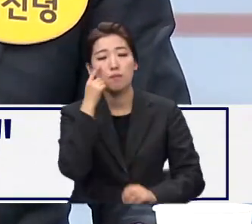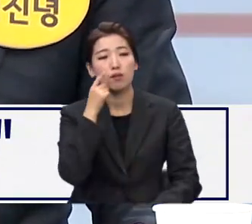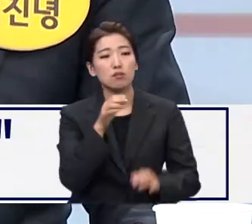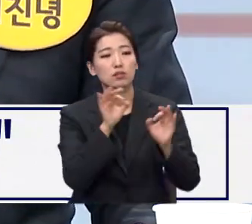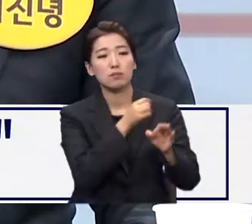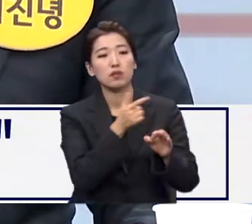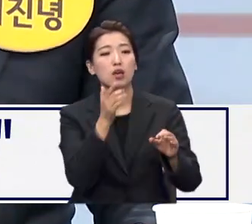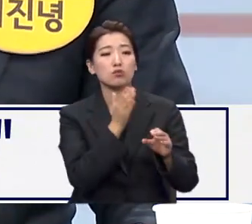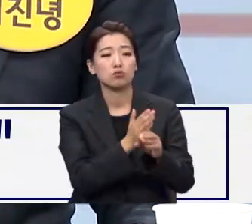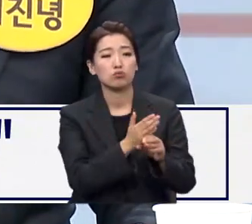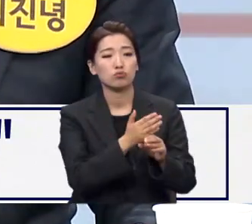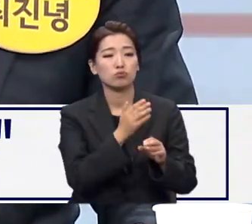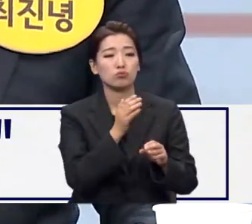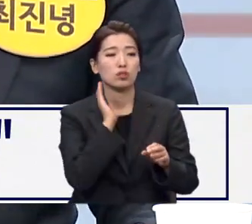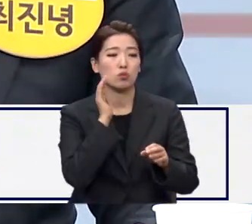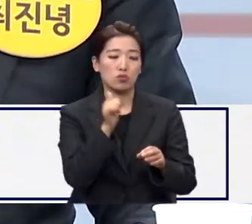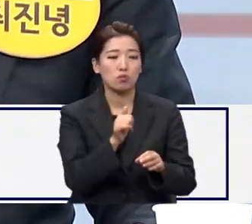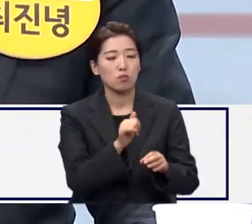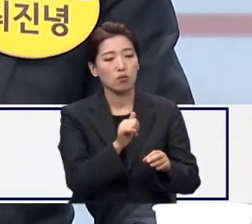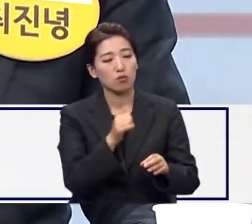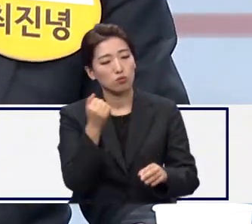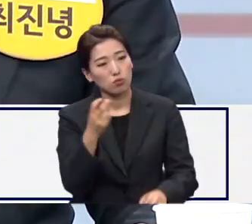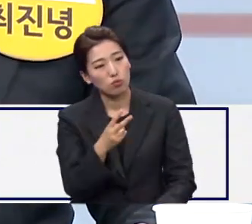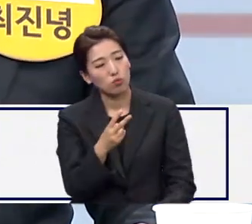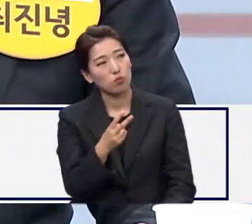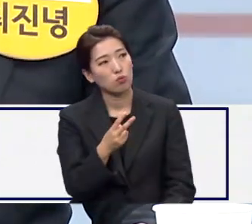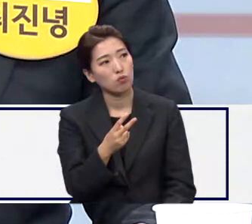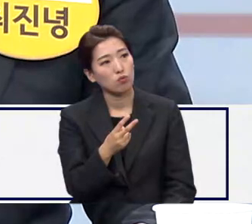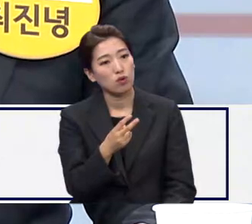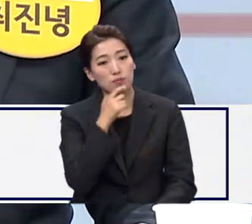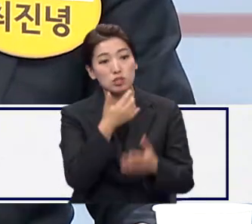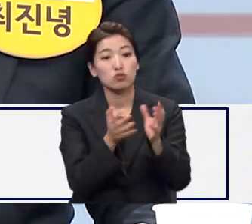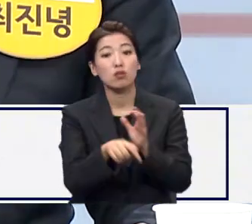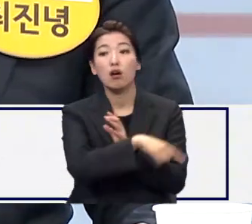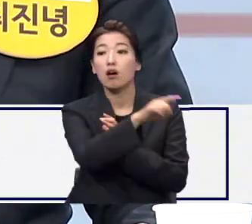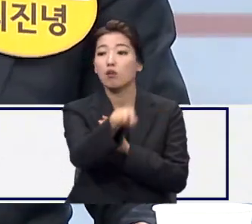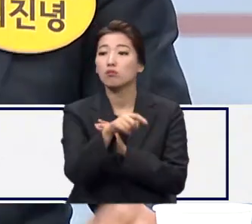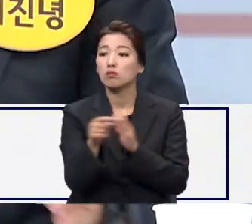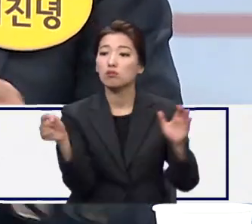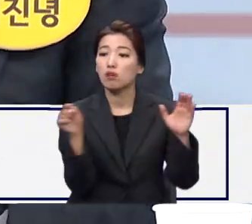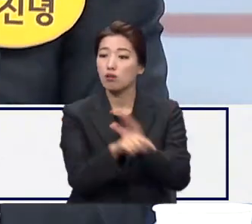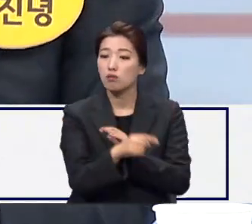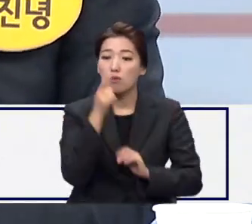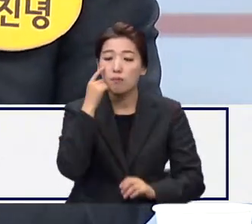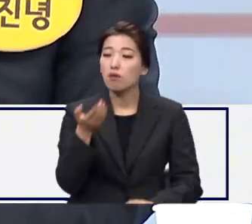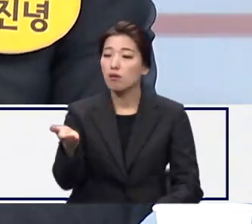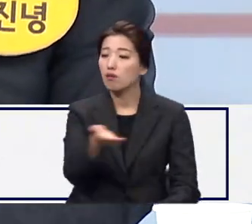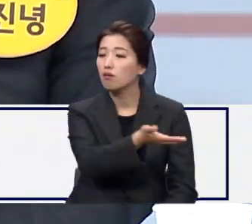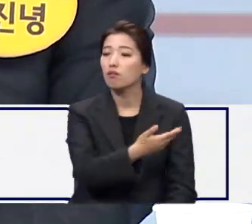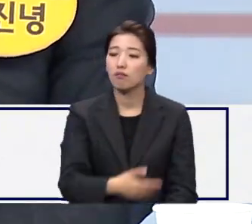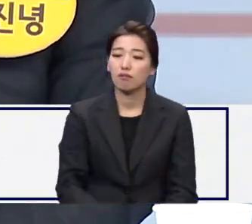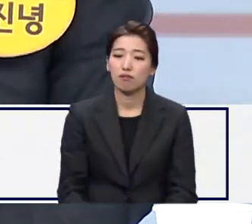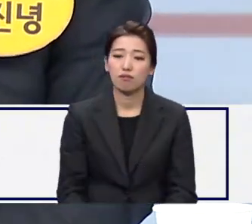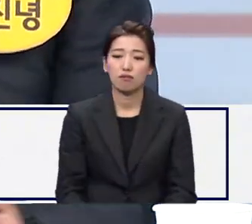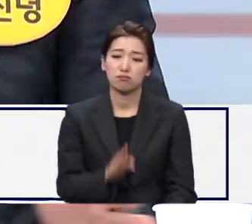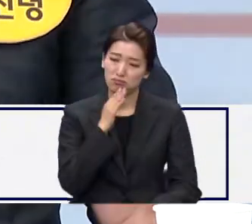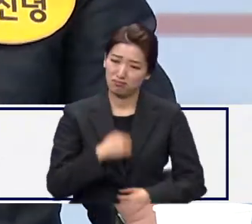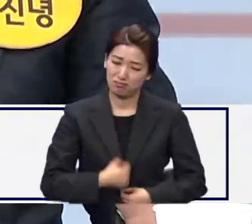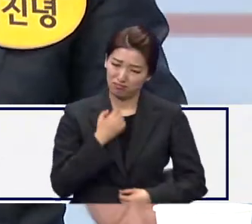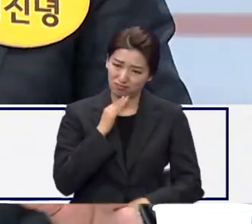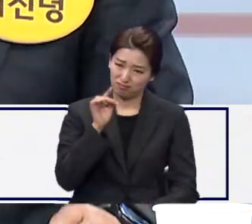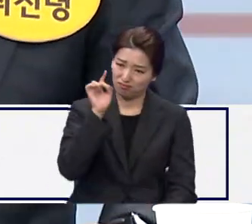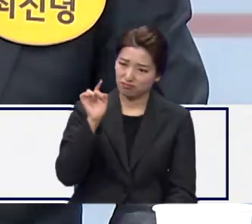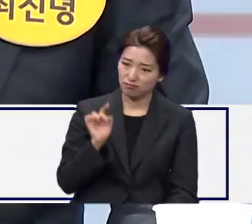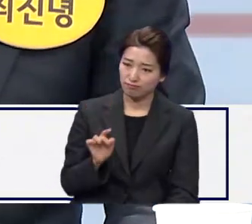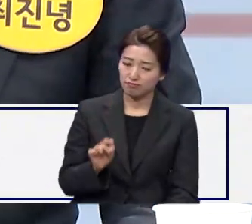전 대통령이나 지금 보수 그 어떻게 보면 그 민주당 계열에도 같이 얘기한다면 그나마 어떻게 보면 진정 석이 있지만